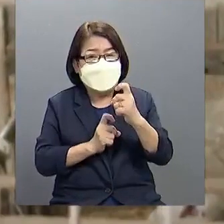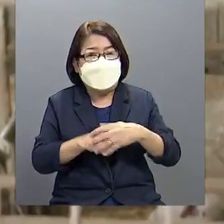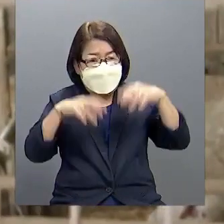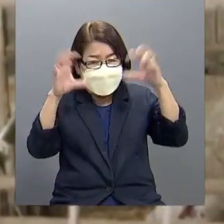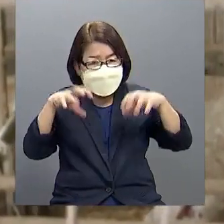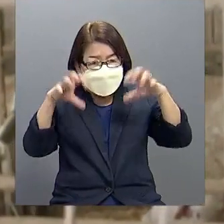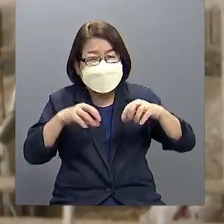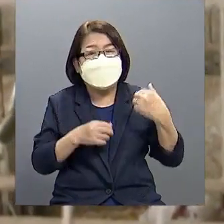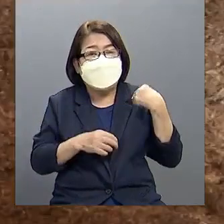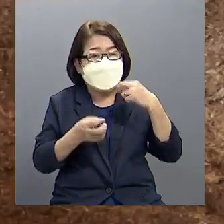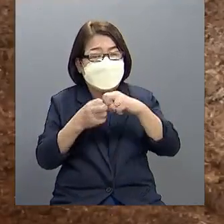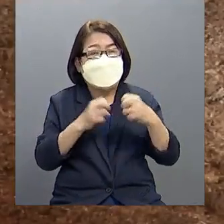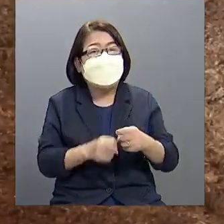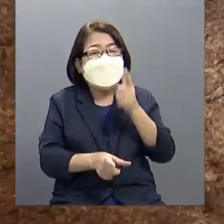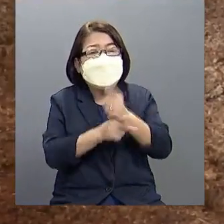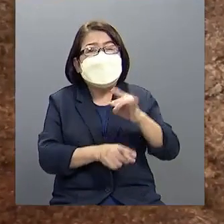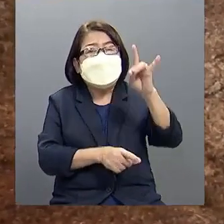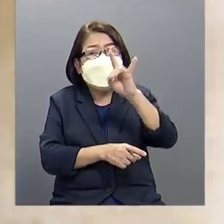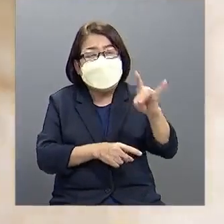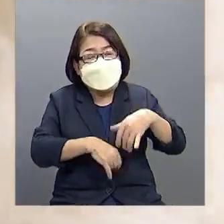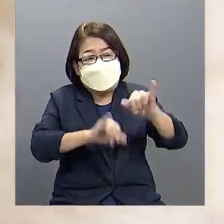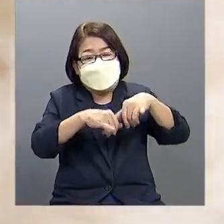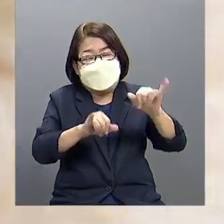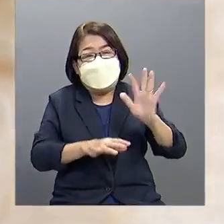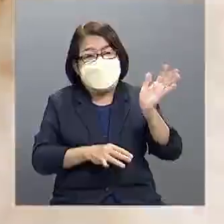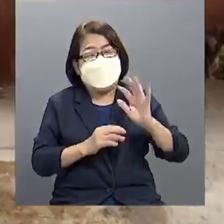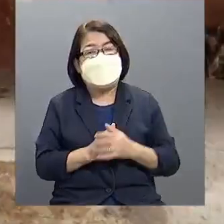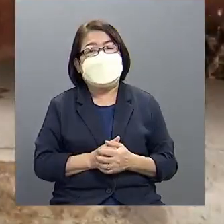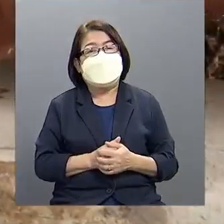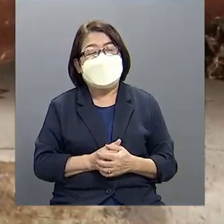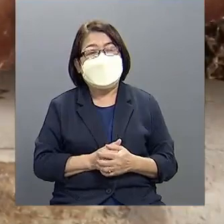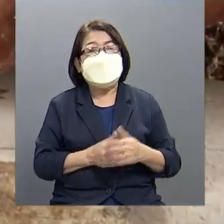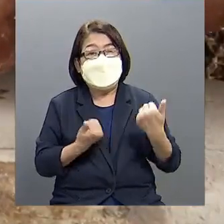ศัตรกรที่เลี้งสัรไมควปลอยใหสตรเลี้ยงอยู่กลางแจ้งในขณะทเกิฝนฟ้าคนน